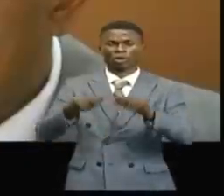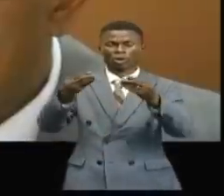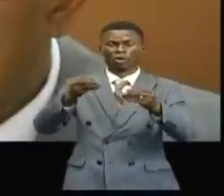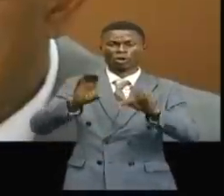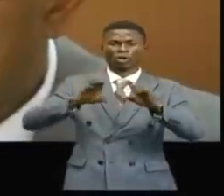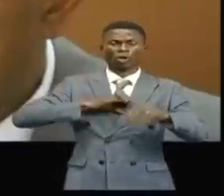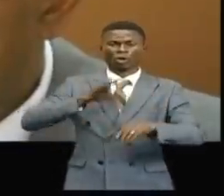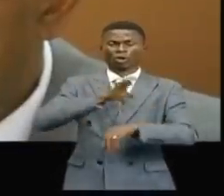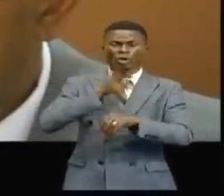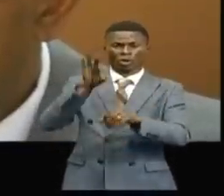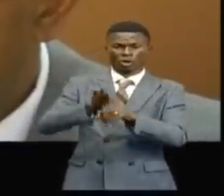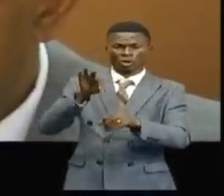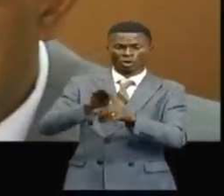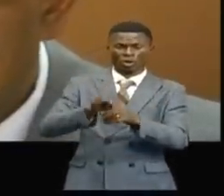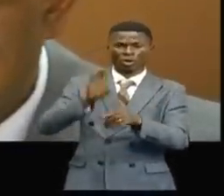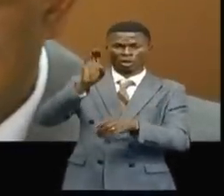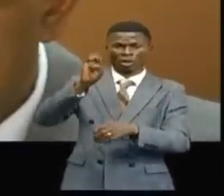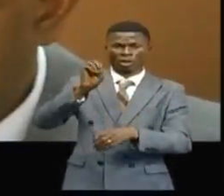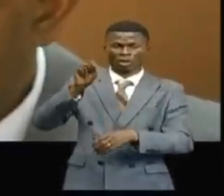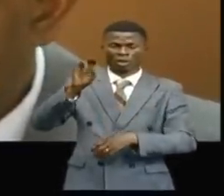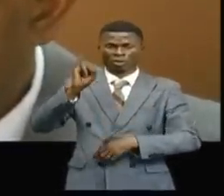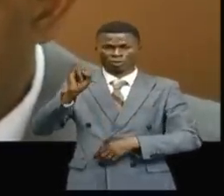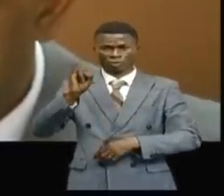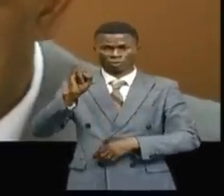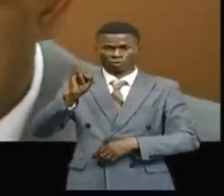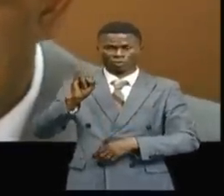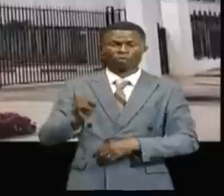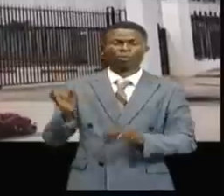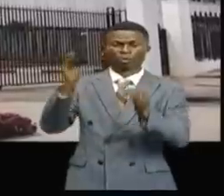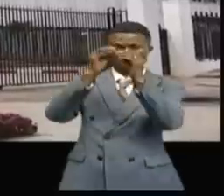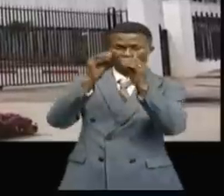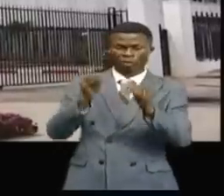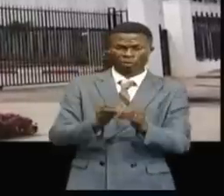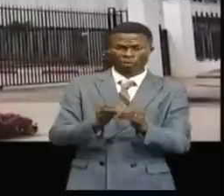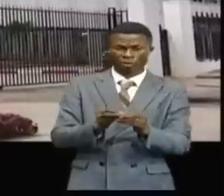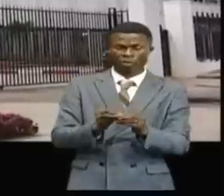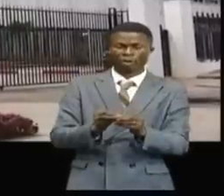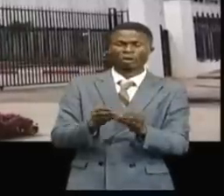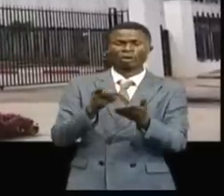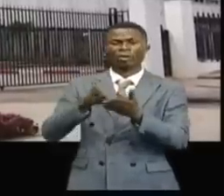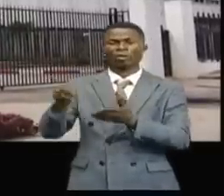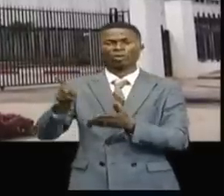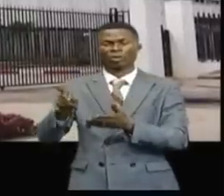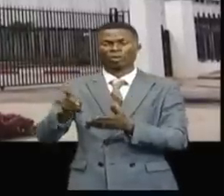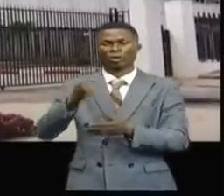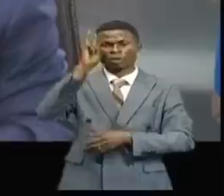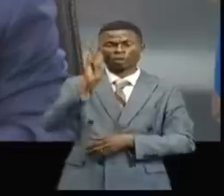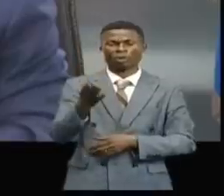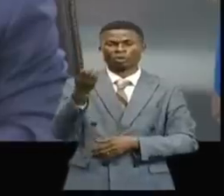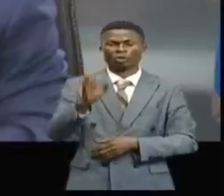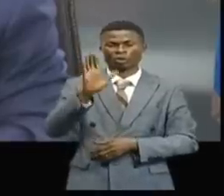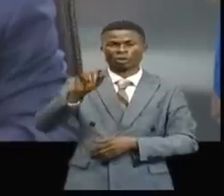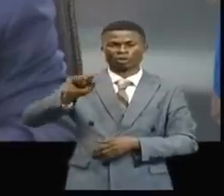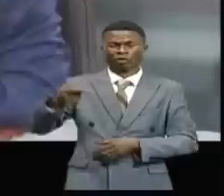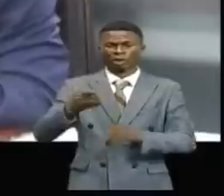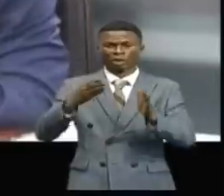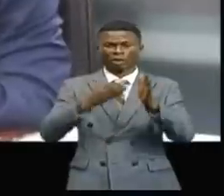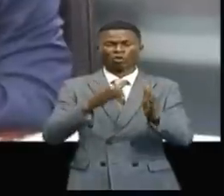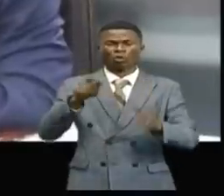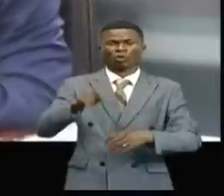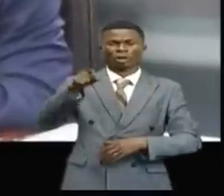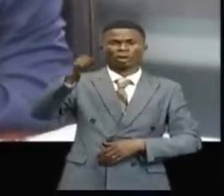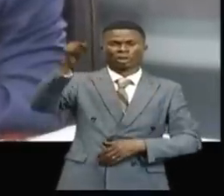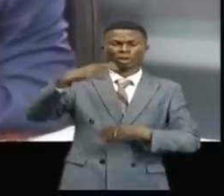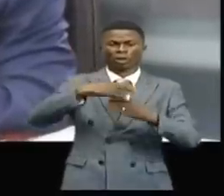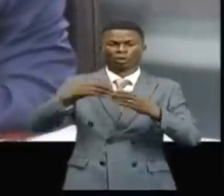Commission électorale nationale indépendante, ce qui porte à ce jour la somme totale versée à 345,8 millions